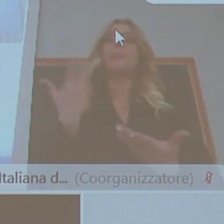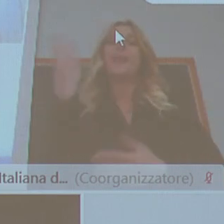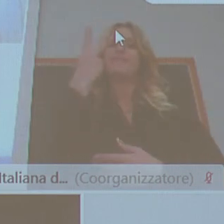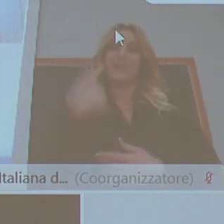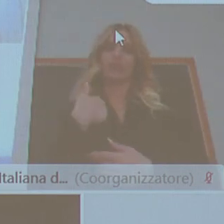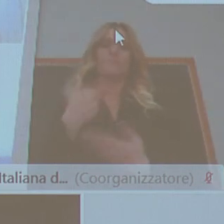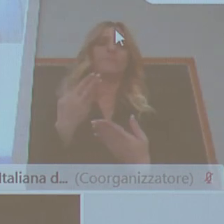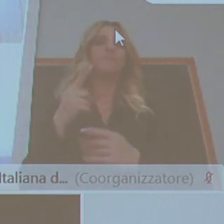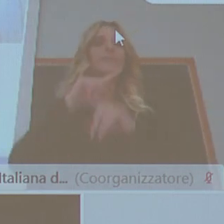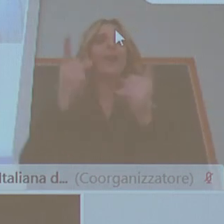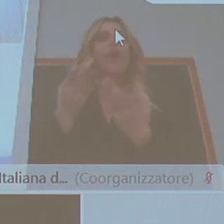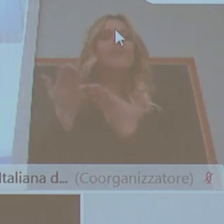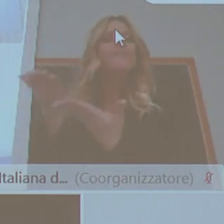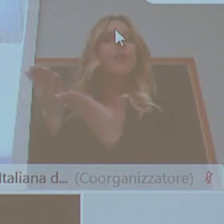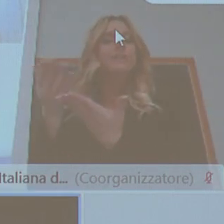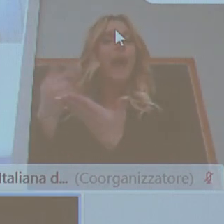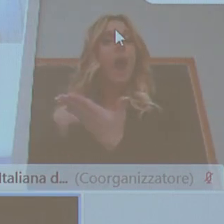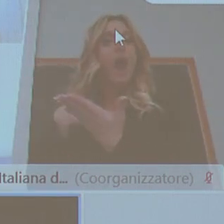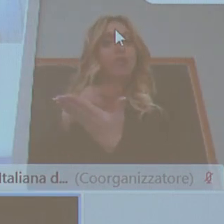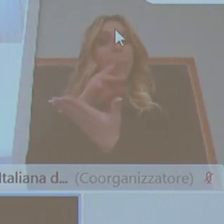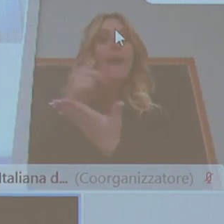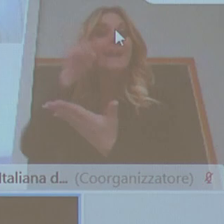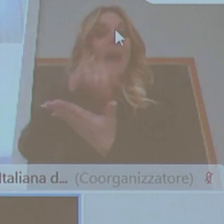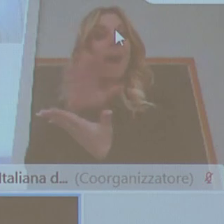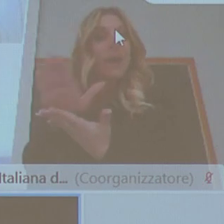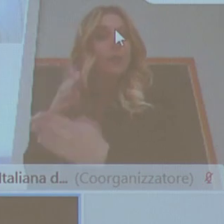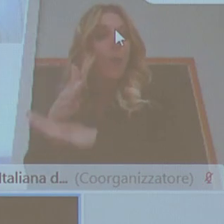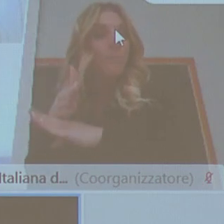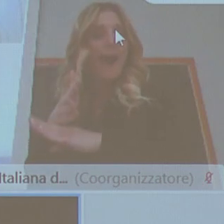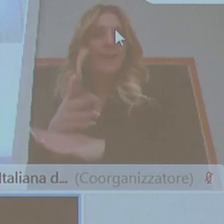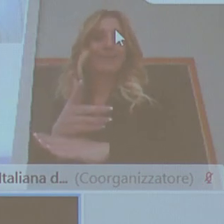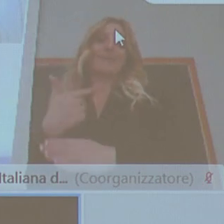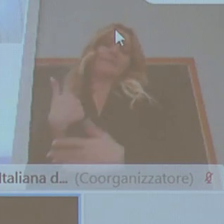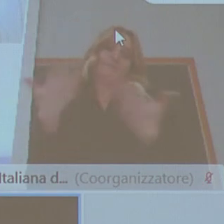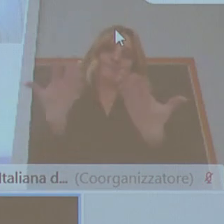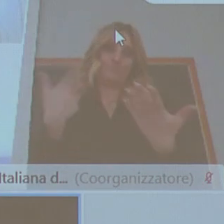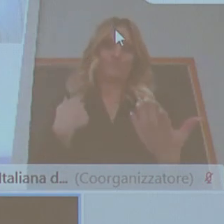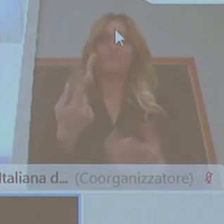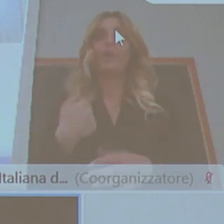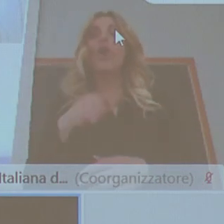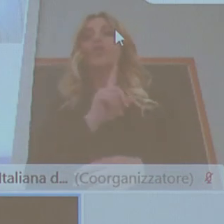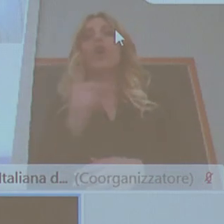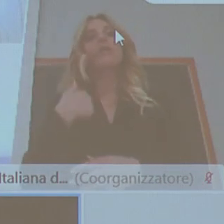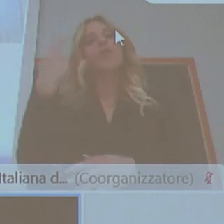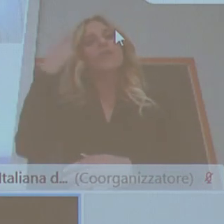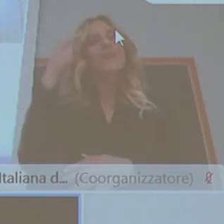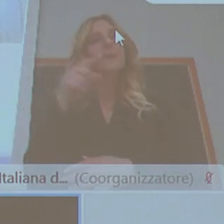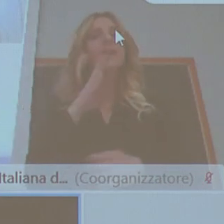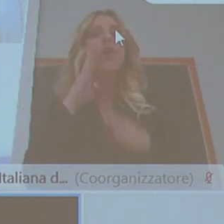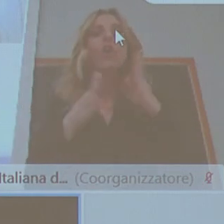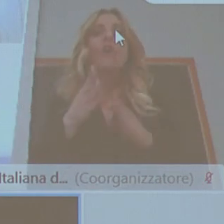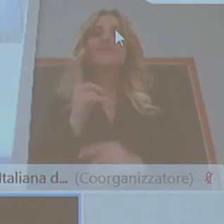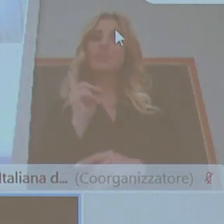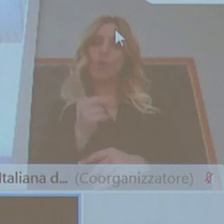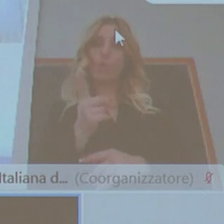proprio pane, quindi difficile che lei dica il contrario, però vorrei sapere che cosa consiglierebbe nella